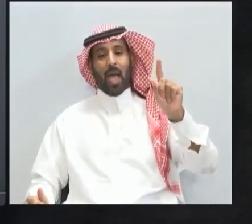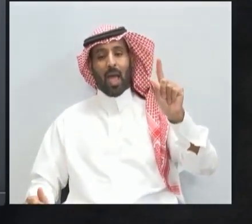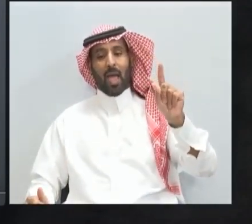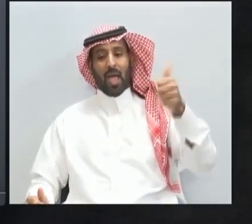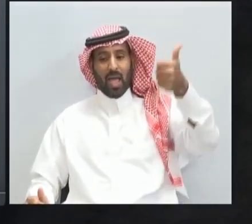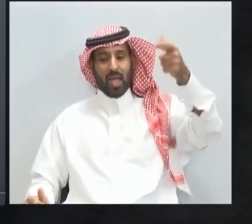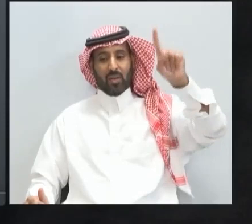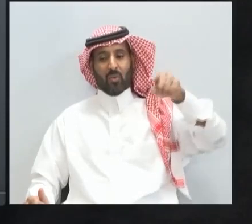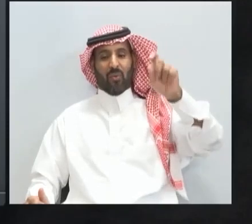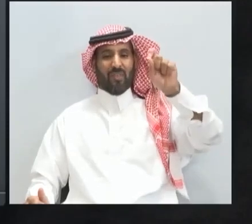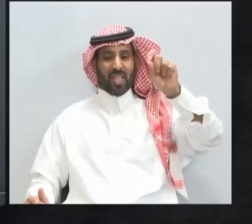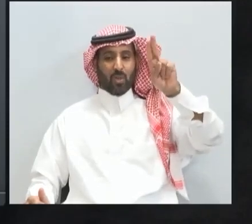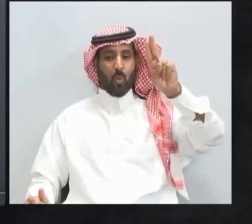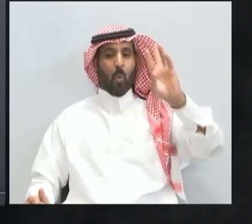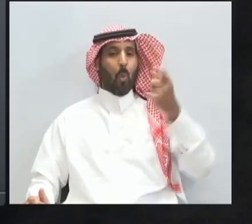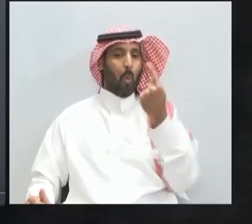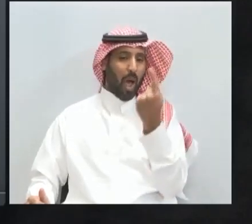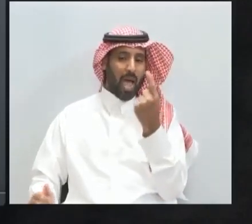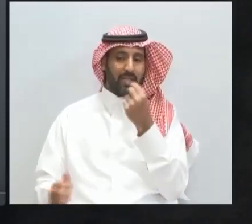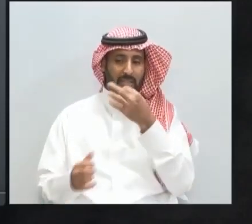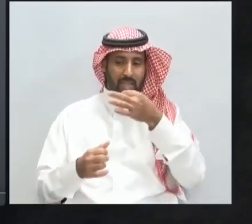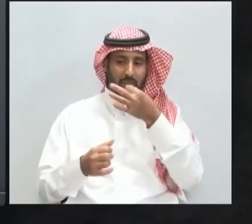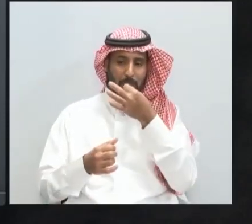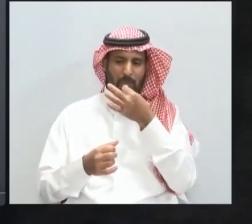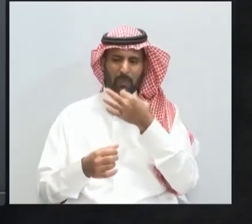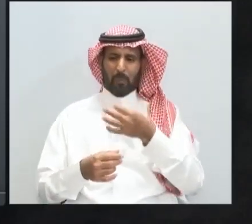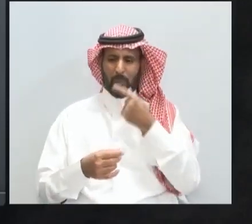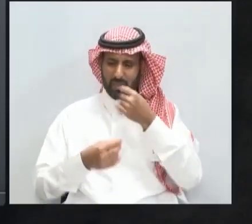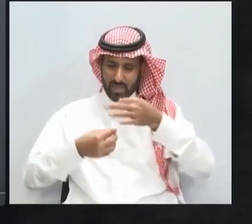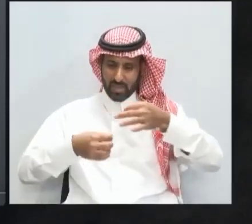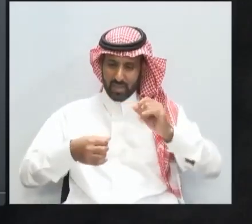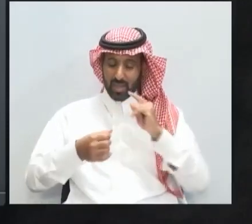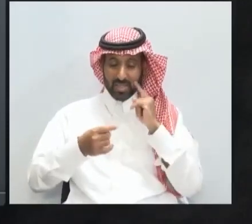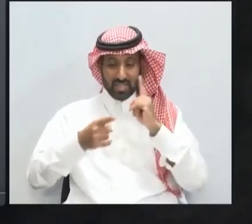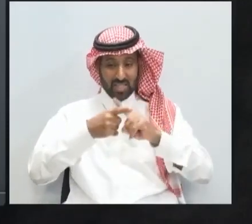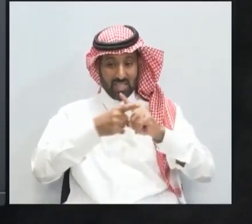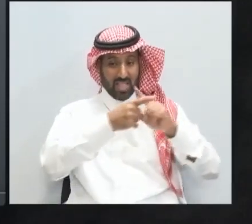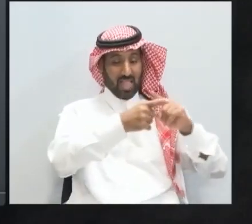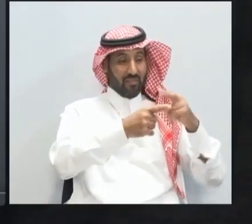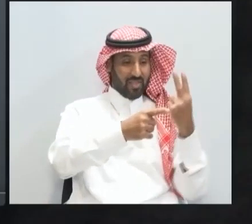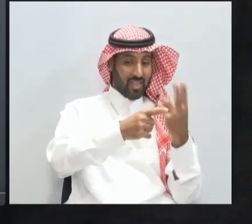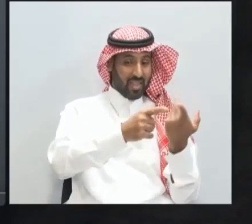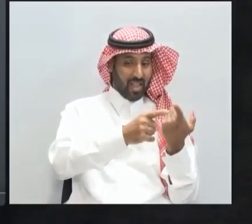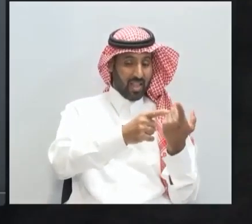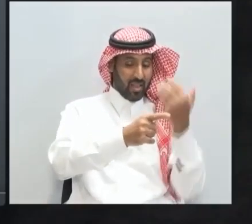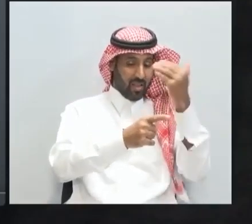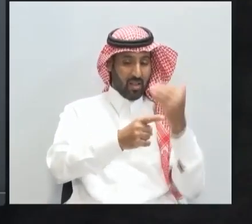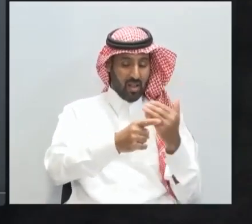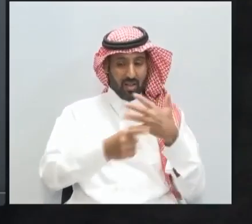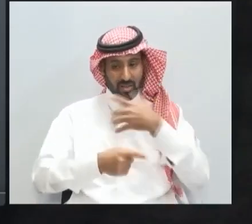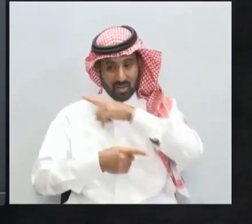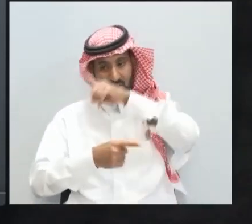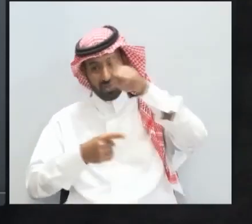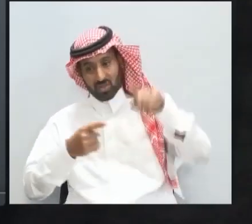البيروفيت هي نتاج التحلل السكري سوف نضرب هذه النواتج في اثنين لان هذه العمليه سوف تتم مع